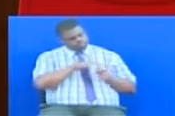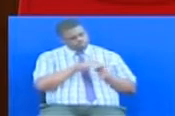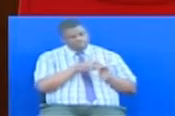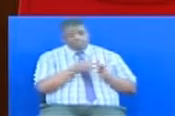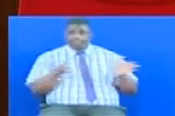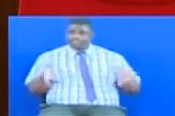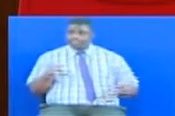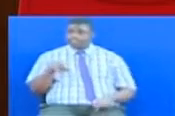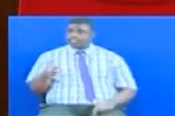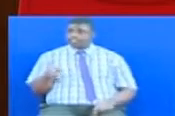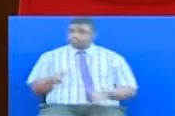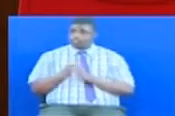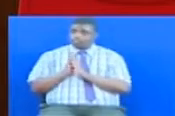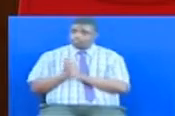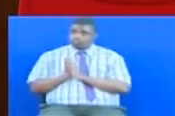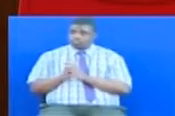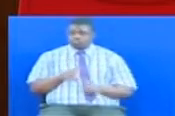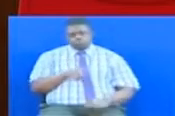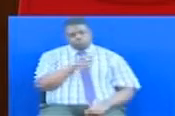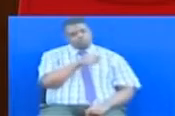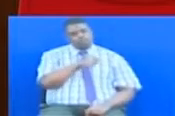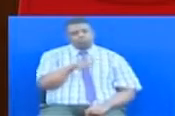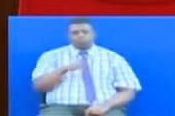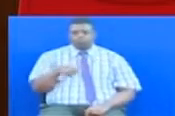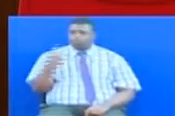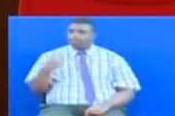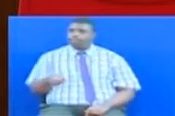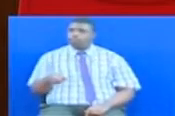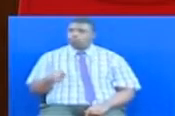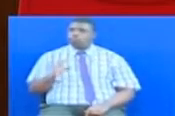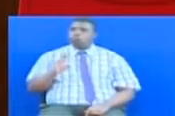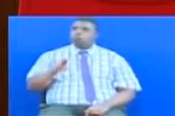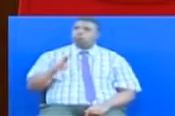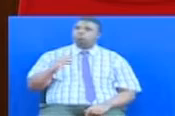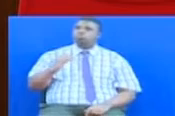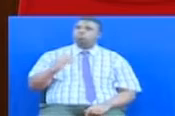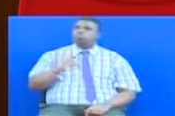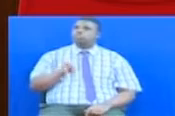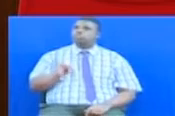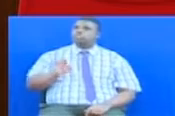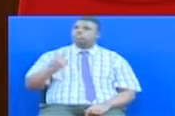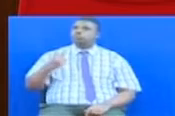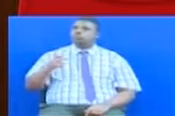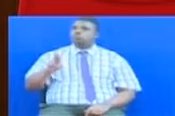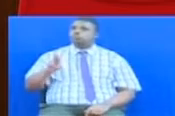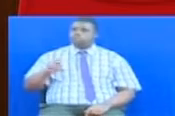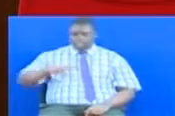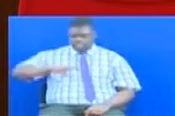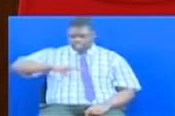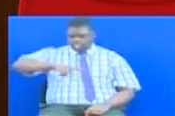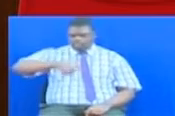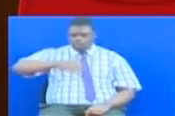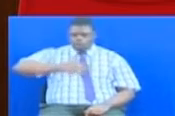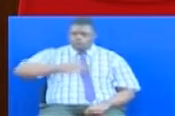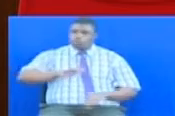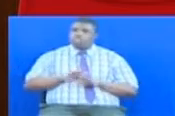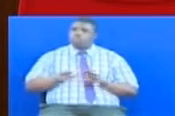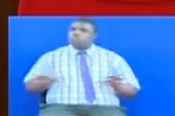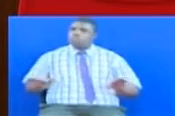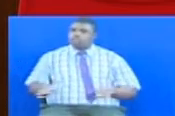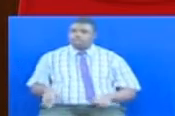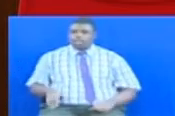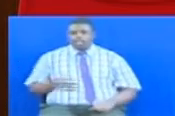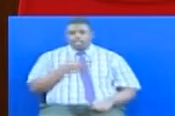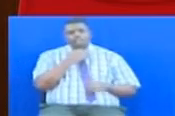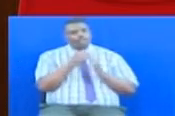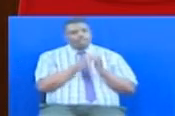washukuru wananchi wa na wapiga kura wa Ushetu. Jimbo limetulia na saa nyingine walikuwa natamani iwe kesho tu waweze kuweka